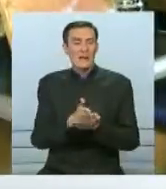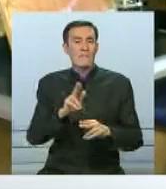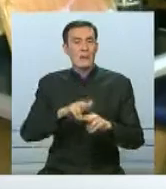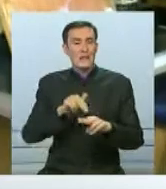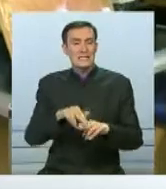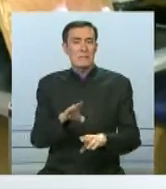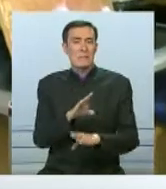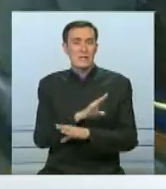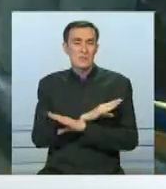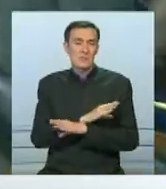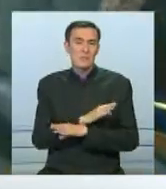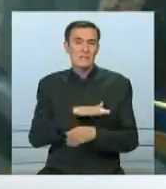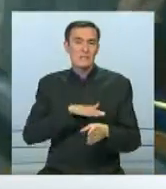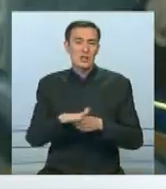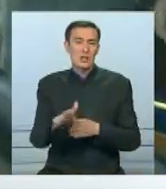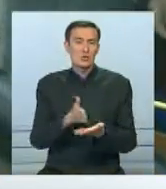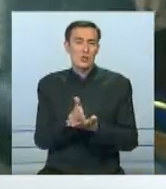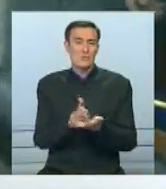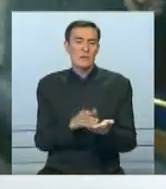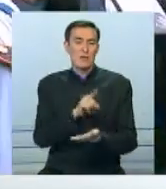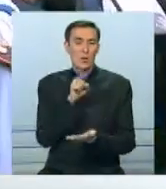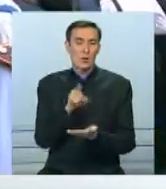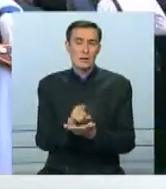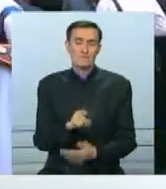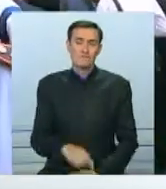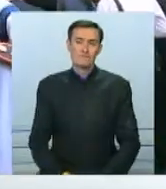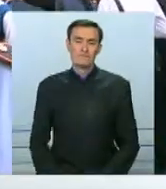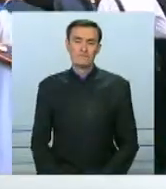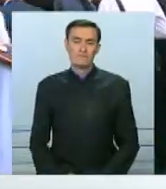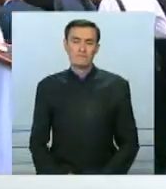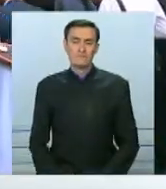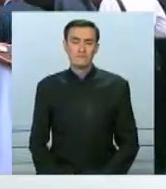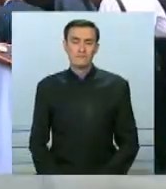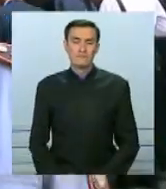полиции, погибших при исполнении служебного долга.